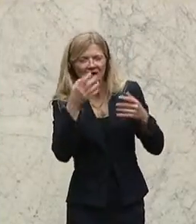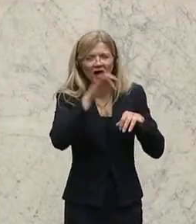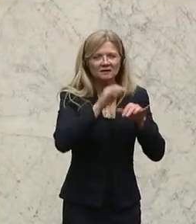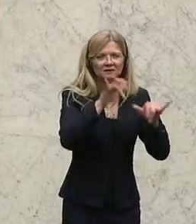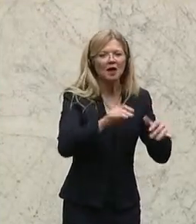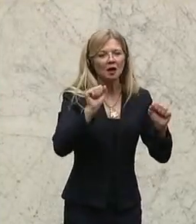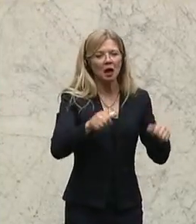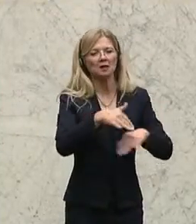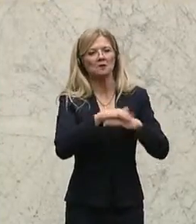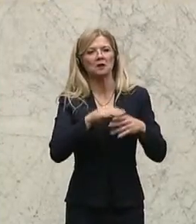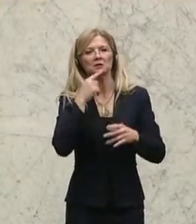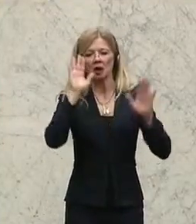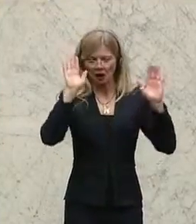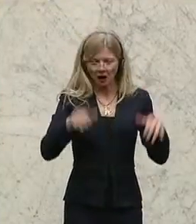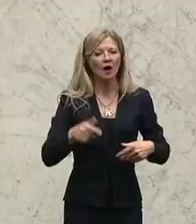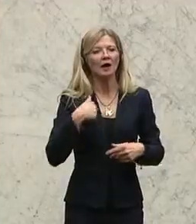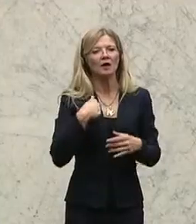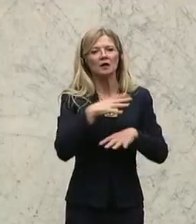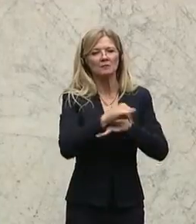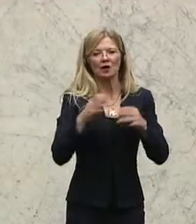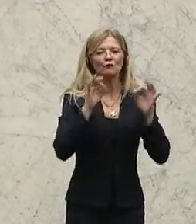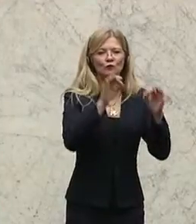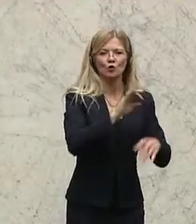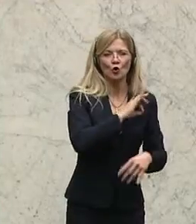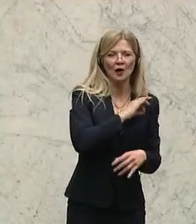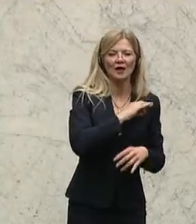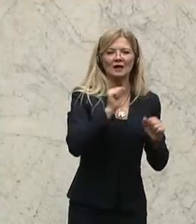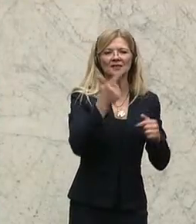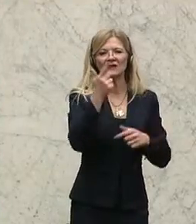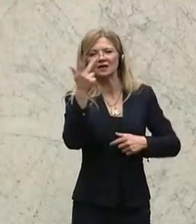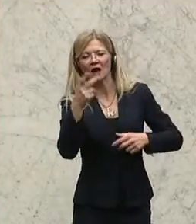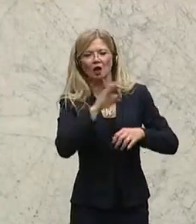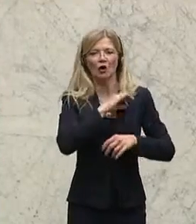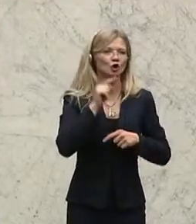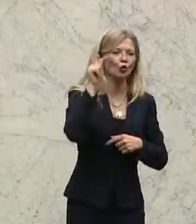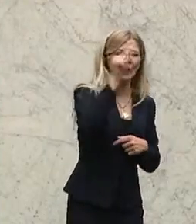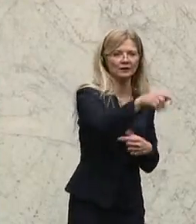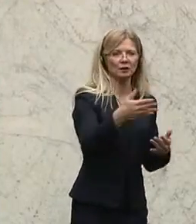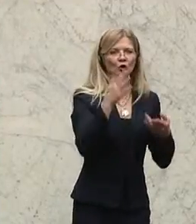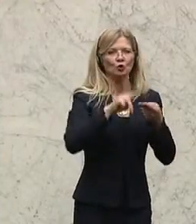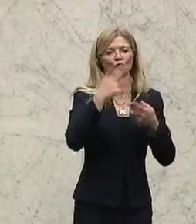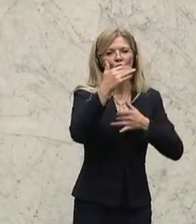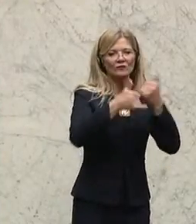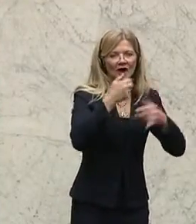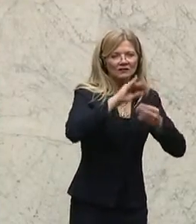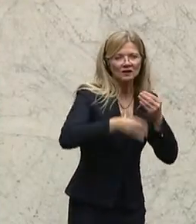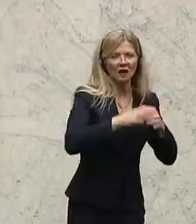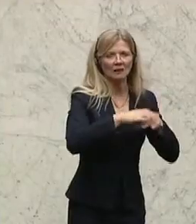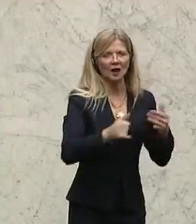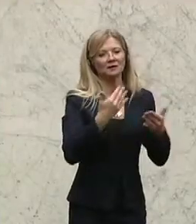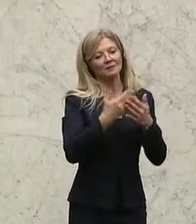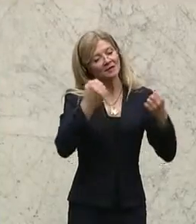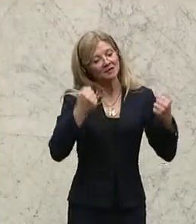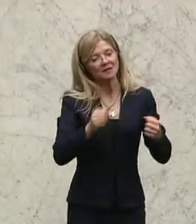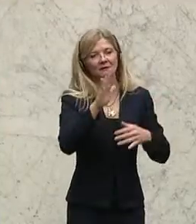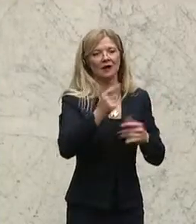da nehme ich jetzt ein Geld in die Hand, mache das attraktiv für Kollegen, da können 2, 3 Kollegen, Kolleginnen hingehen und einmal 5-Jahres-Vertrag abschließen, sodass sie